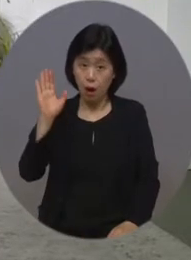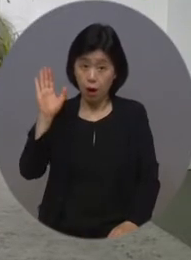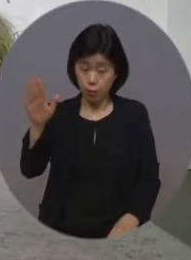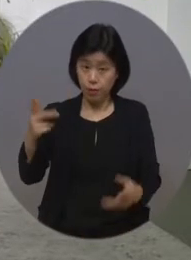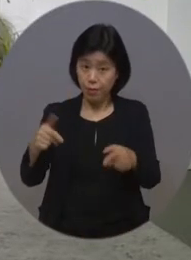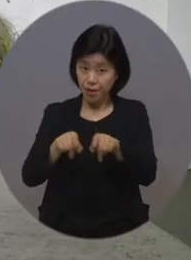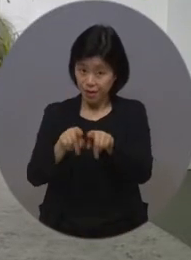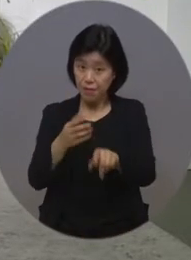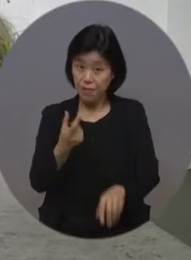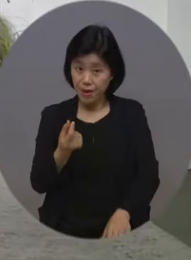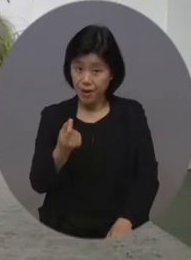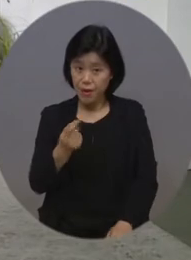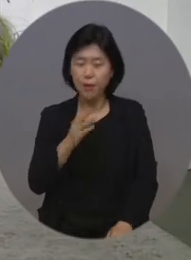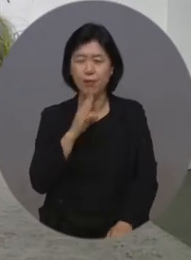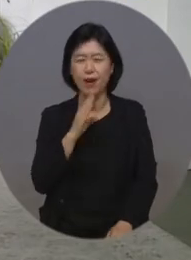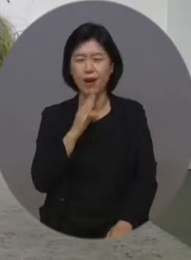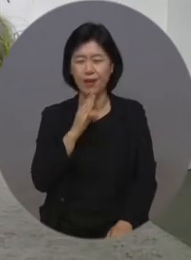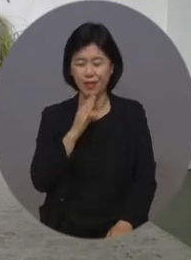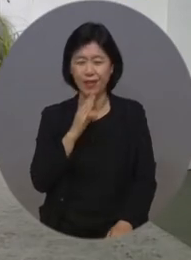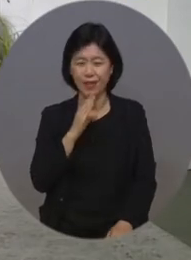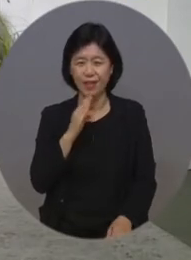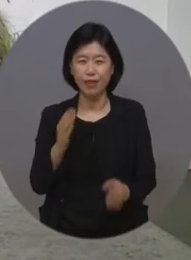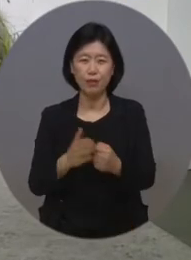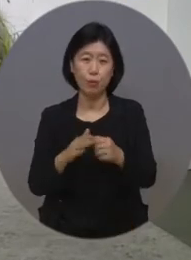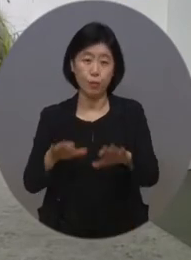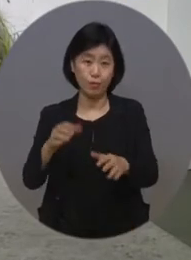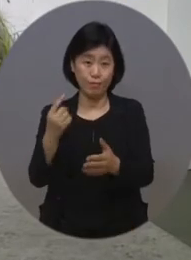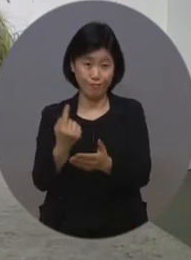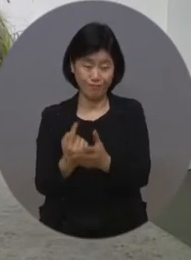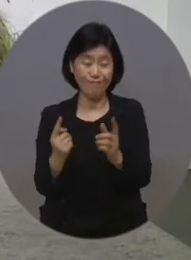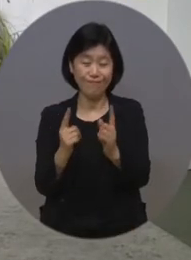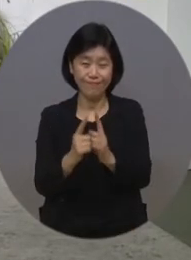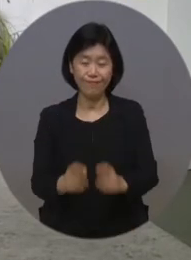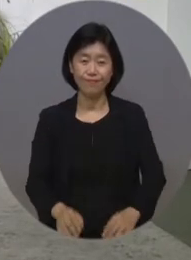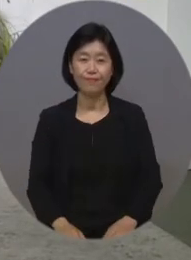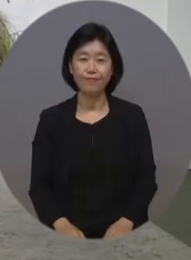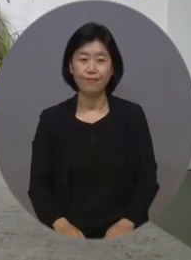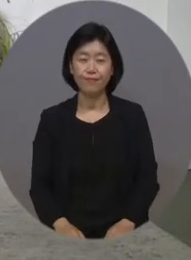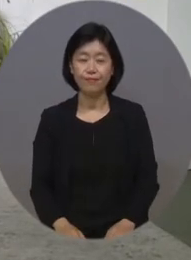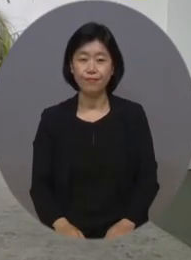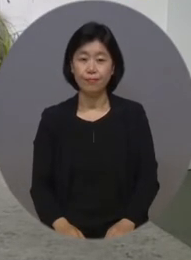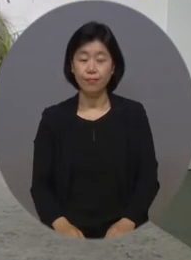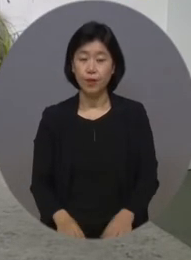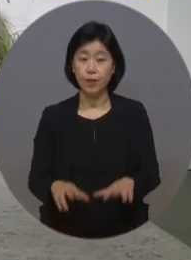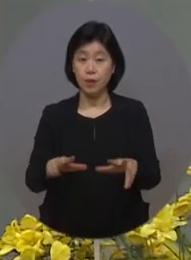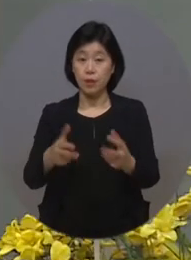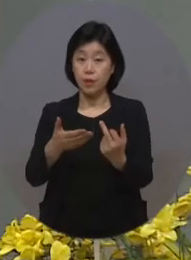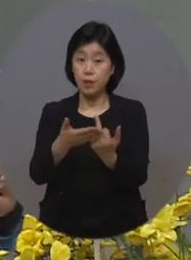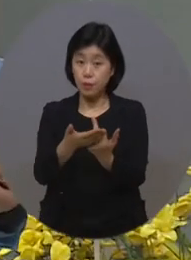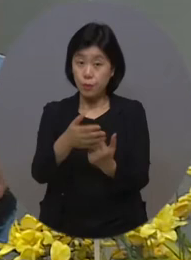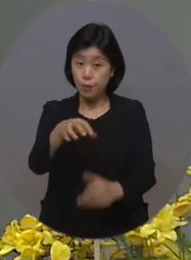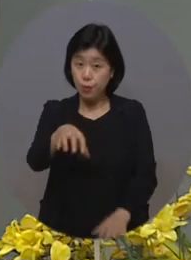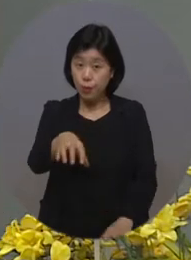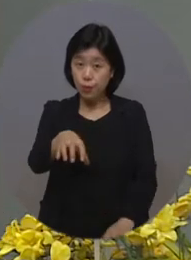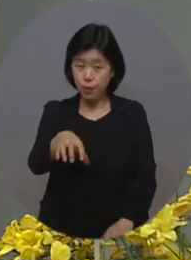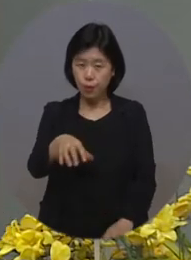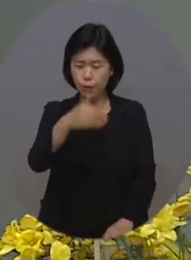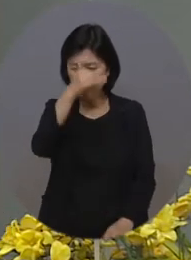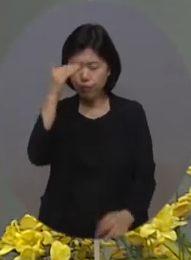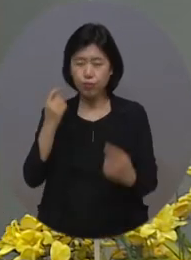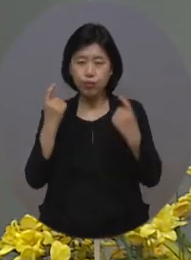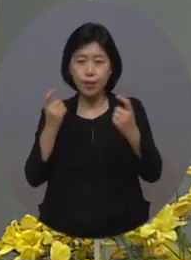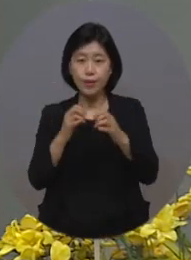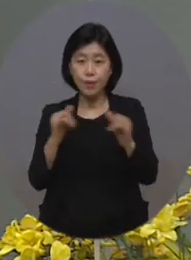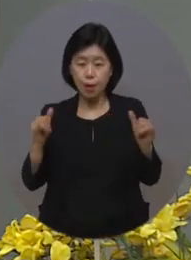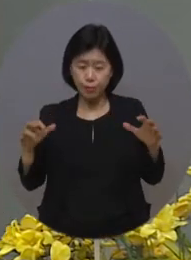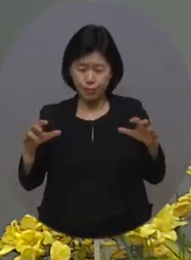해야죠 그러니까 오히려 참 이렇게 출 해주신 거고 4 아 그리고 지금 제주도가 사실이 관광객들을 너무 많이 몰